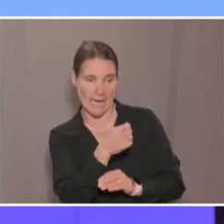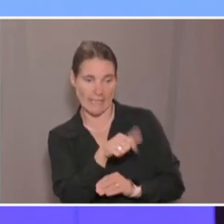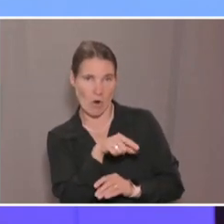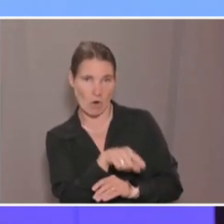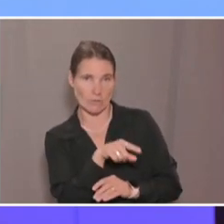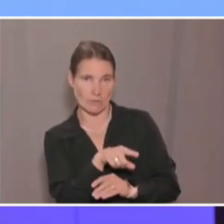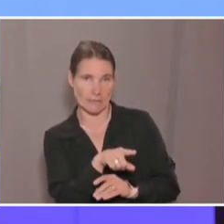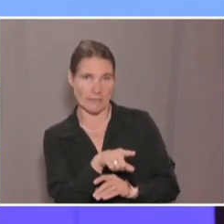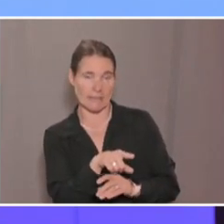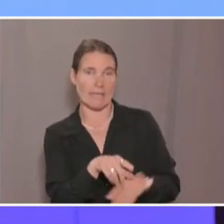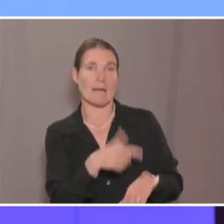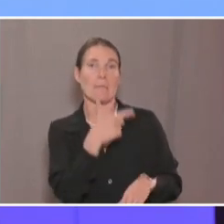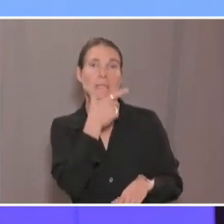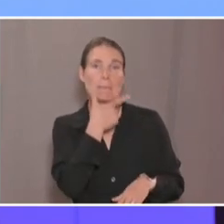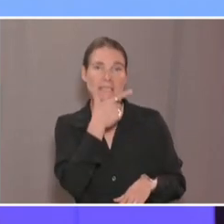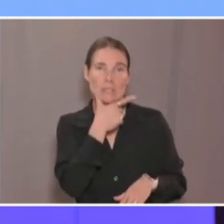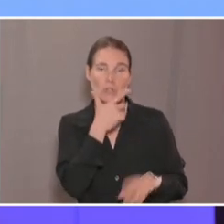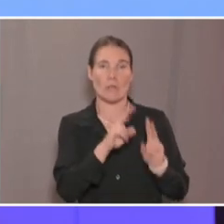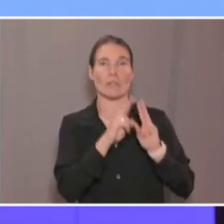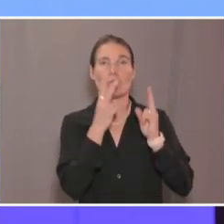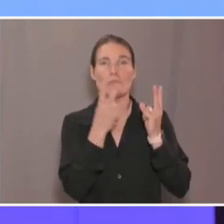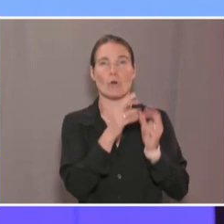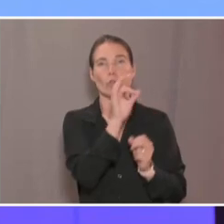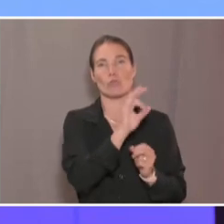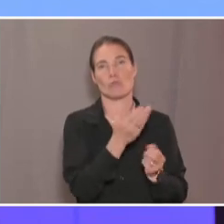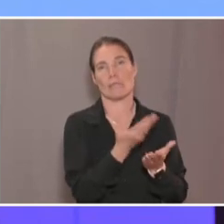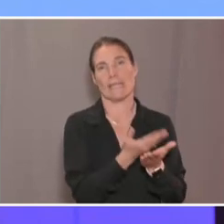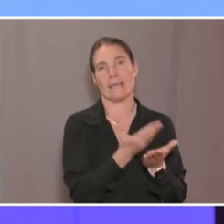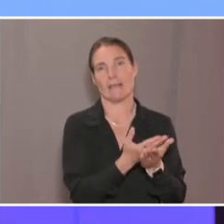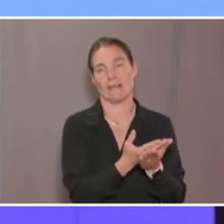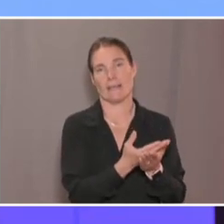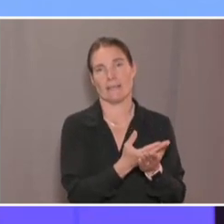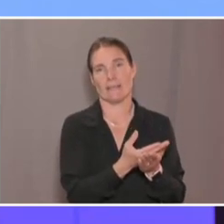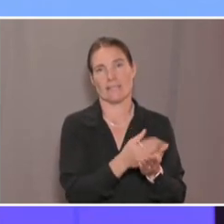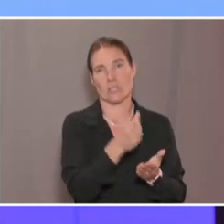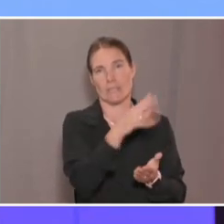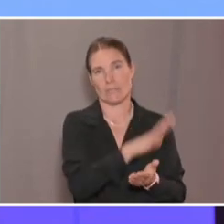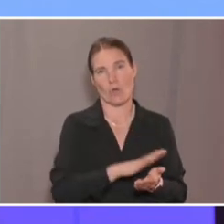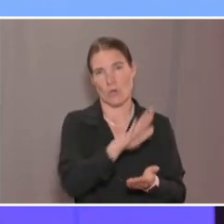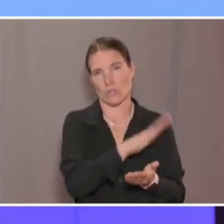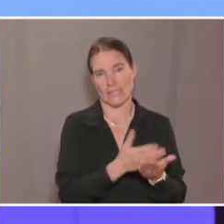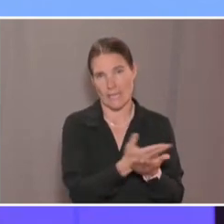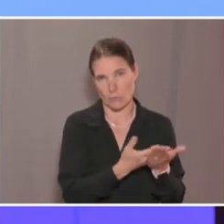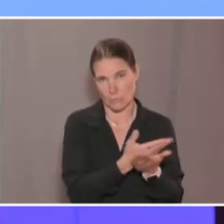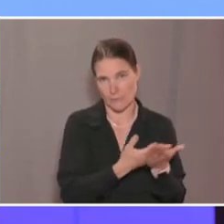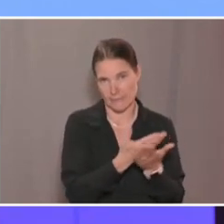im Auftrag der Briten die Volksschullehrkräfteausbildung in Schleswig-Holstein prägen und